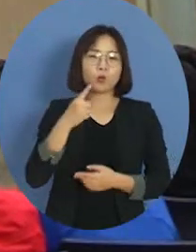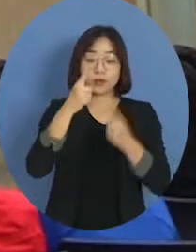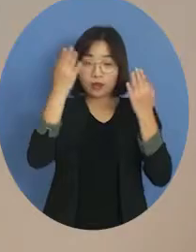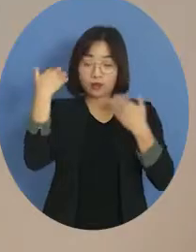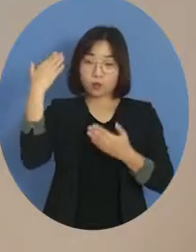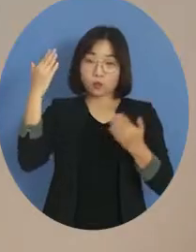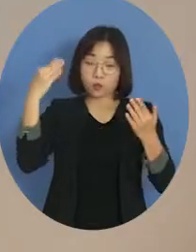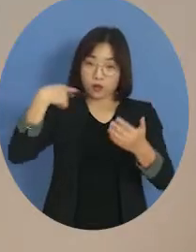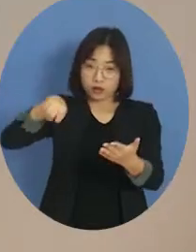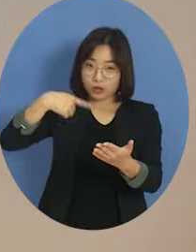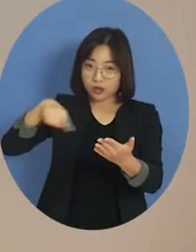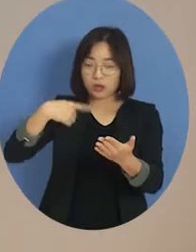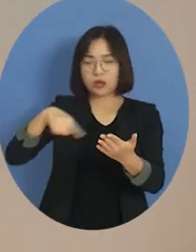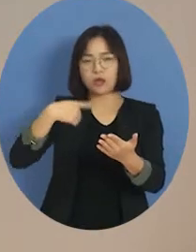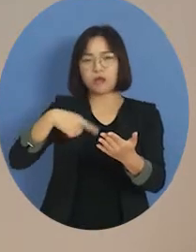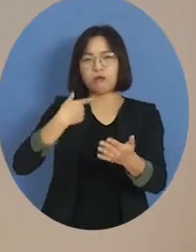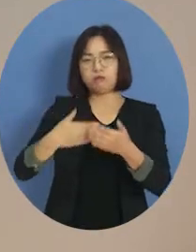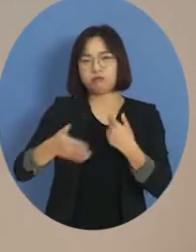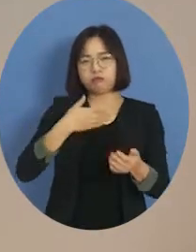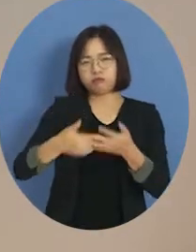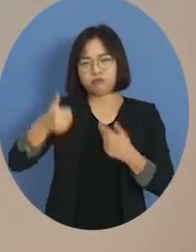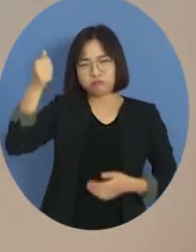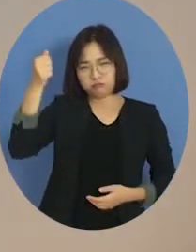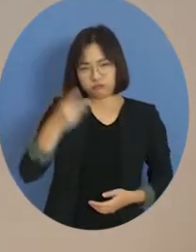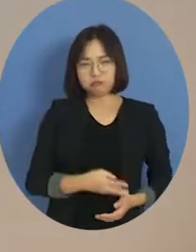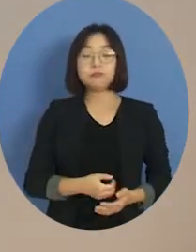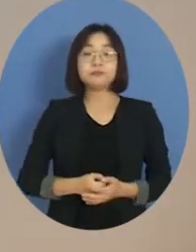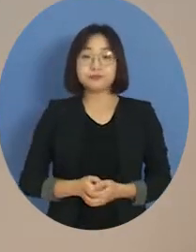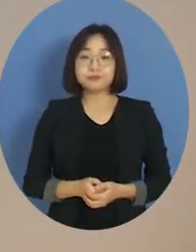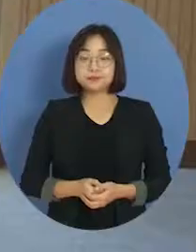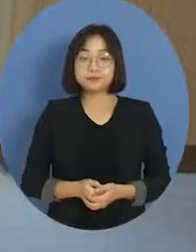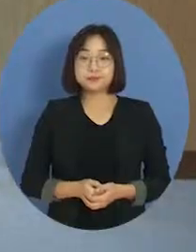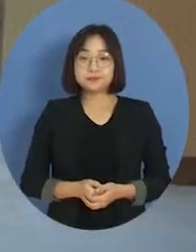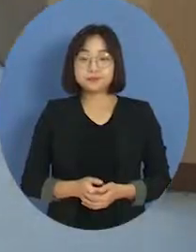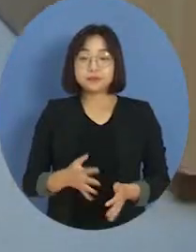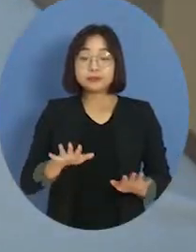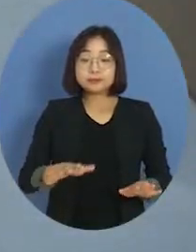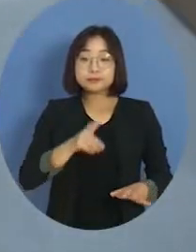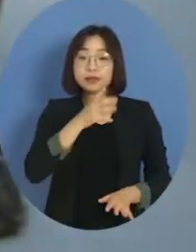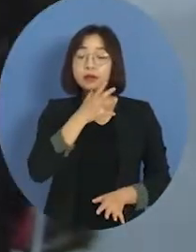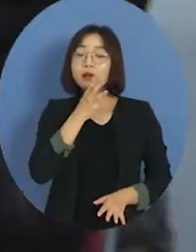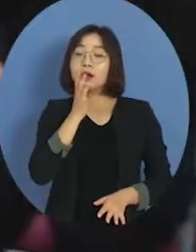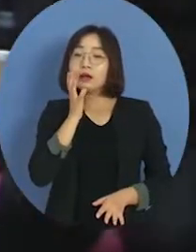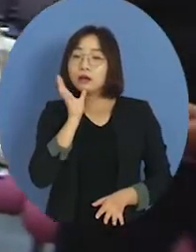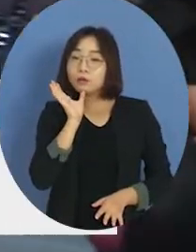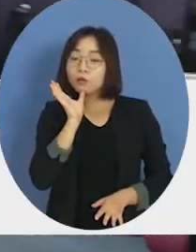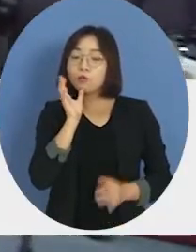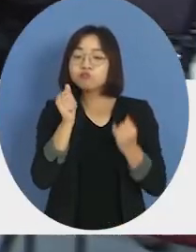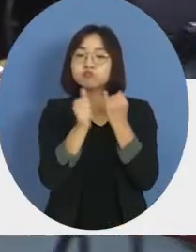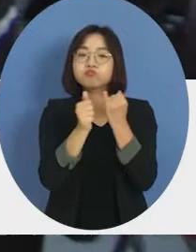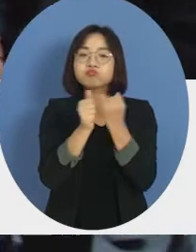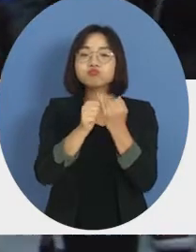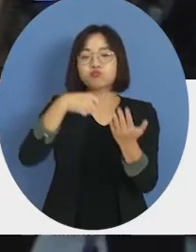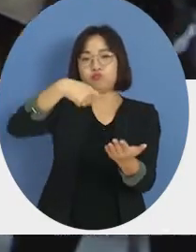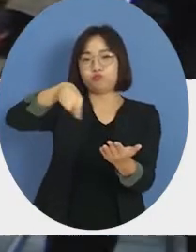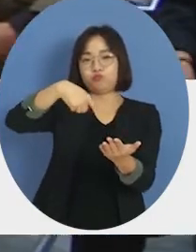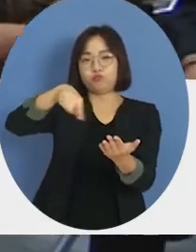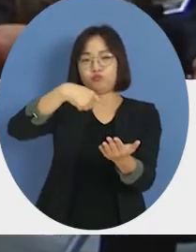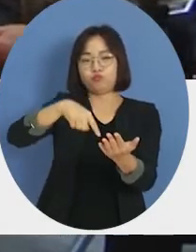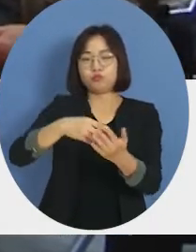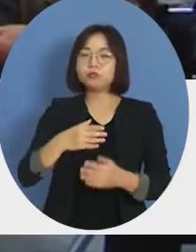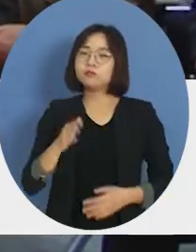강의, 저술 등으로 대중적 인지도가 높은 변호사로 이번 강의에서는 황혼 부부 리스크 관리법이라는